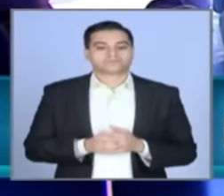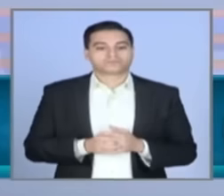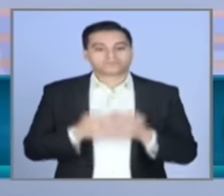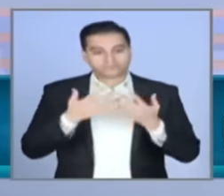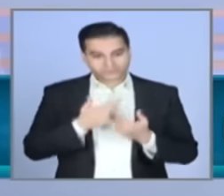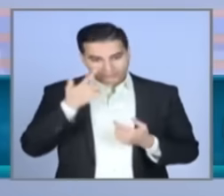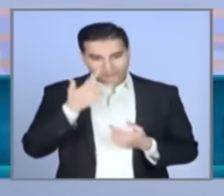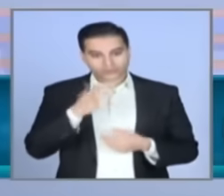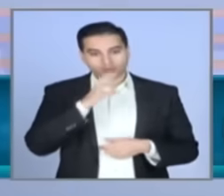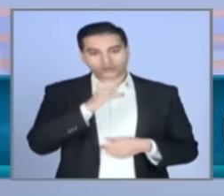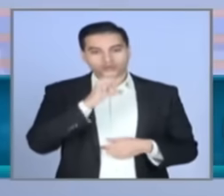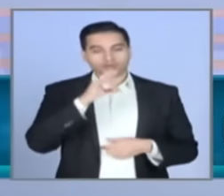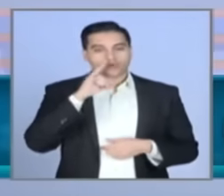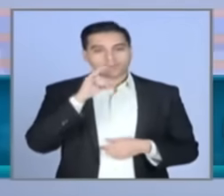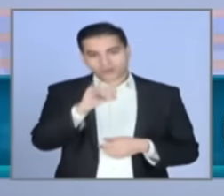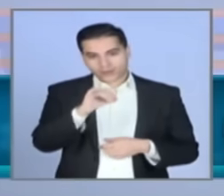حل مسألة الآتية.